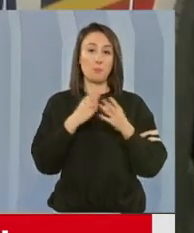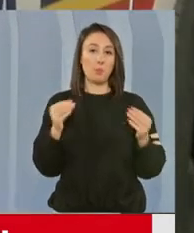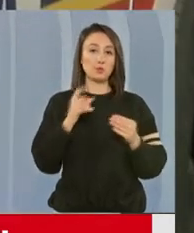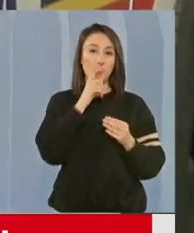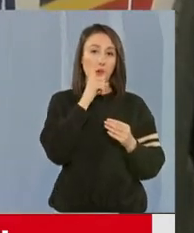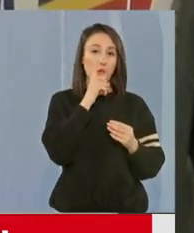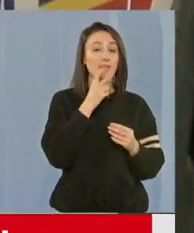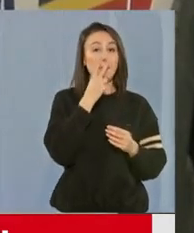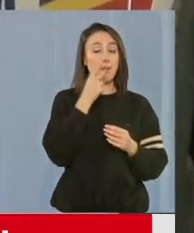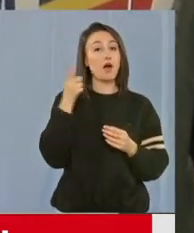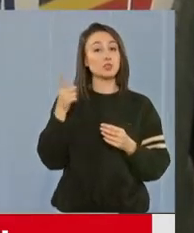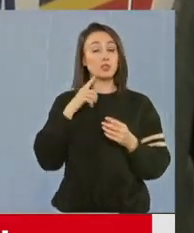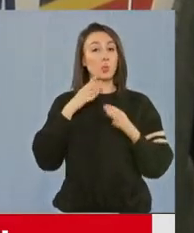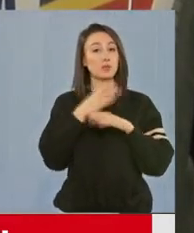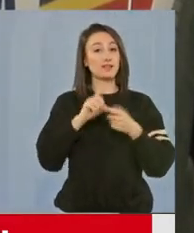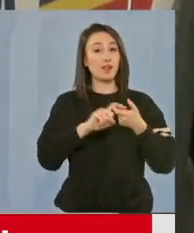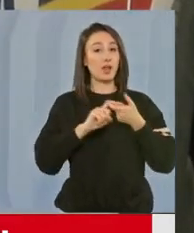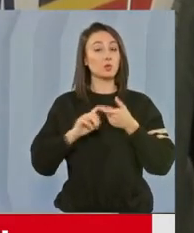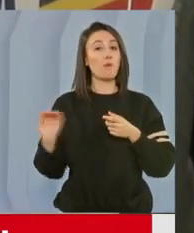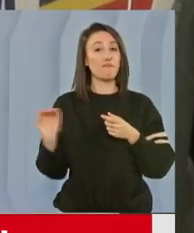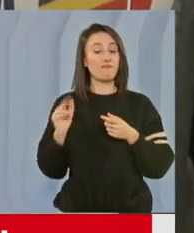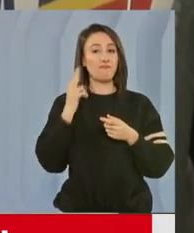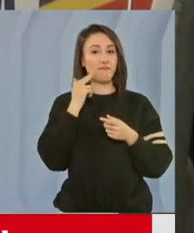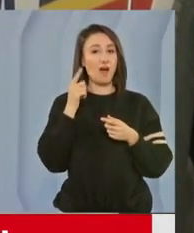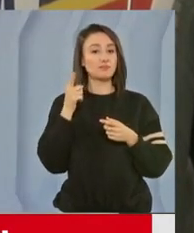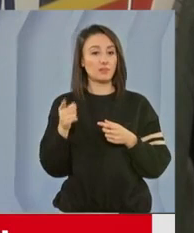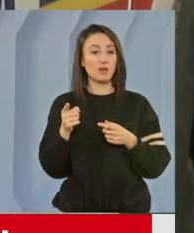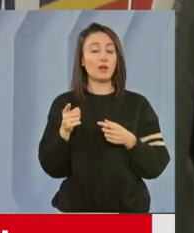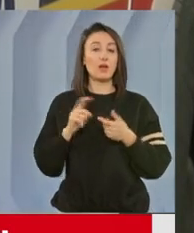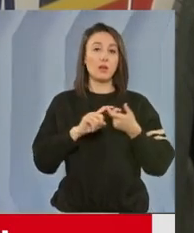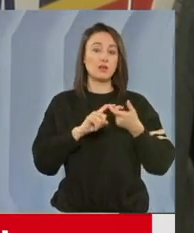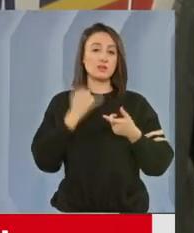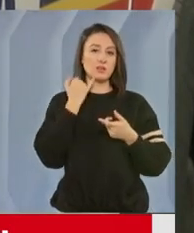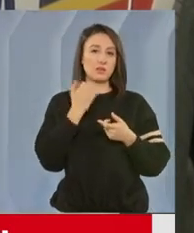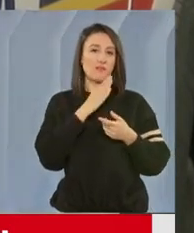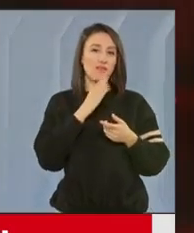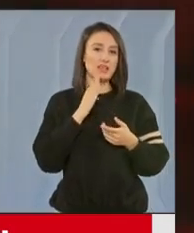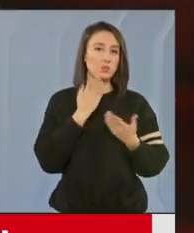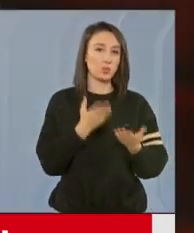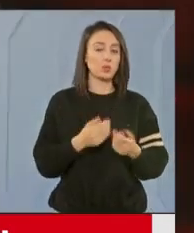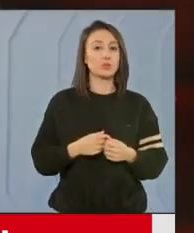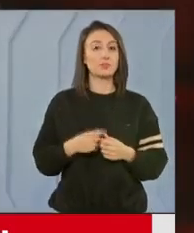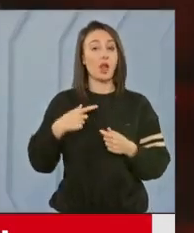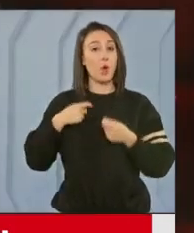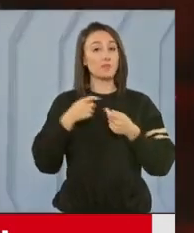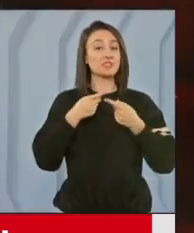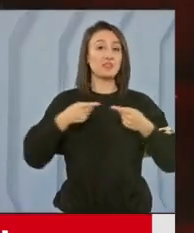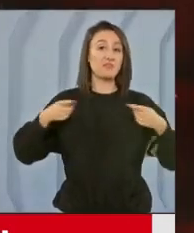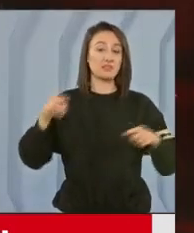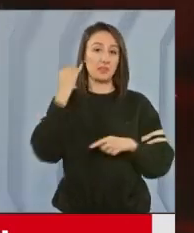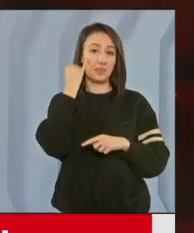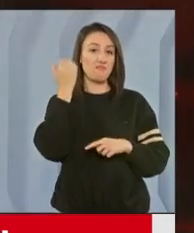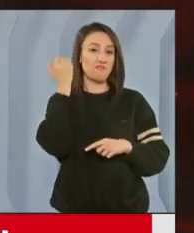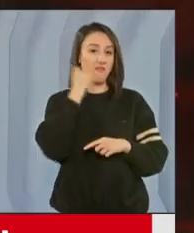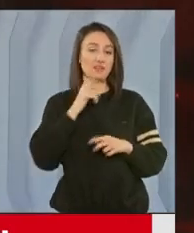indivizi se pare că aceștia au intrat în legătură cu minorele prin intermediul rețelelor de socializare și au reușit să le convingă sub diferite pretexte